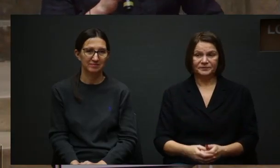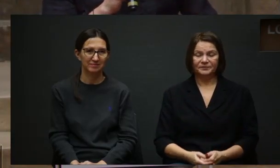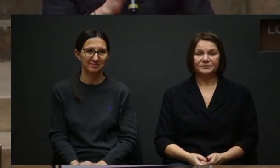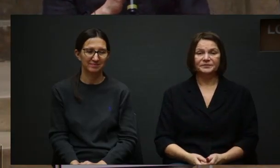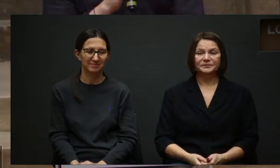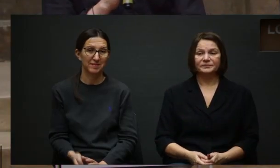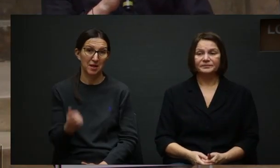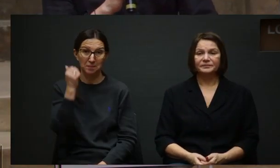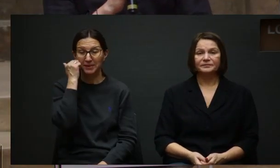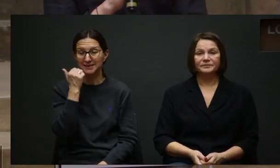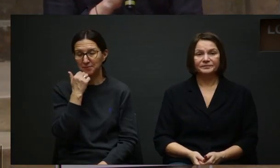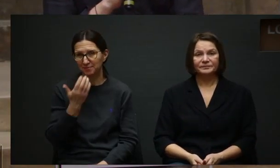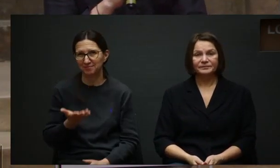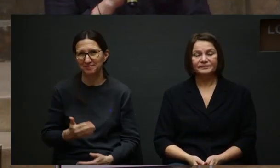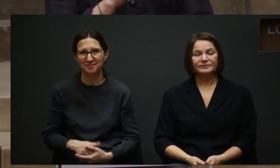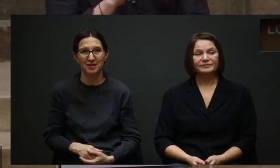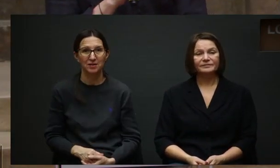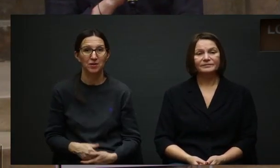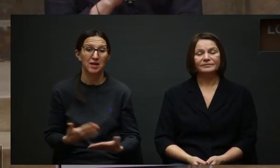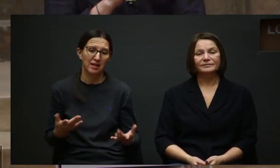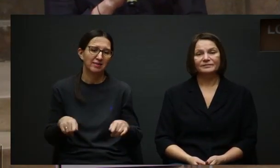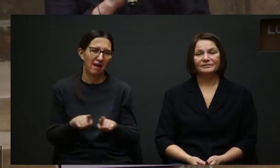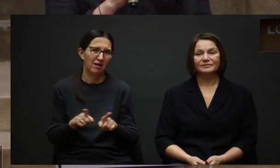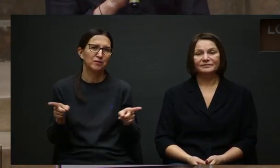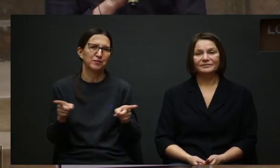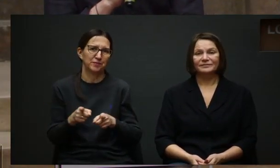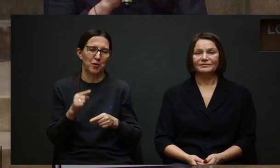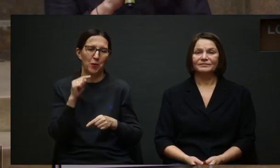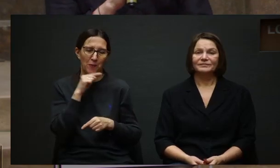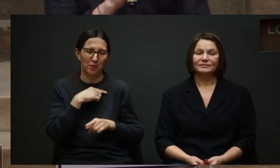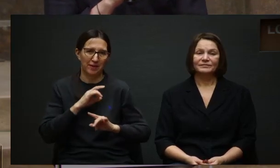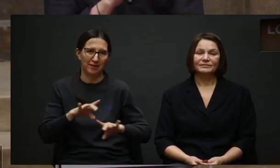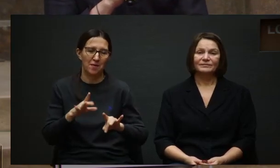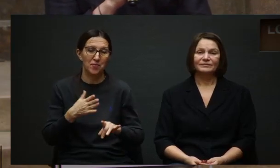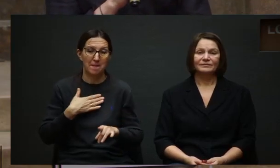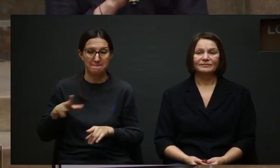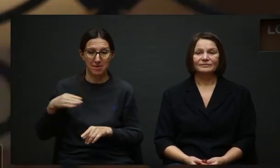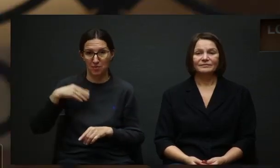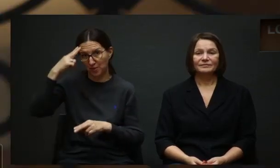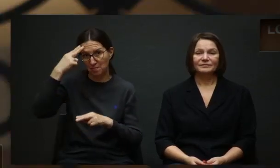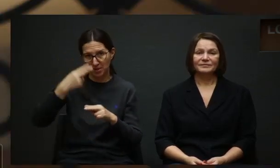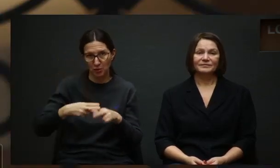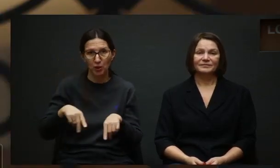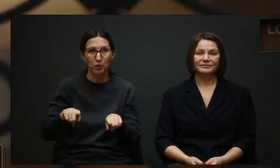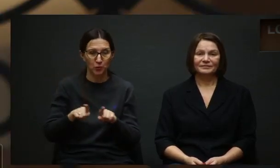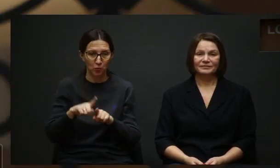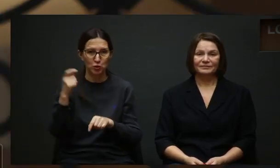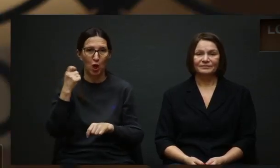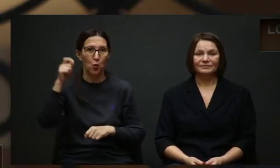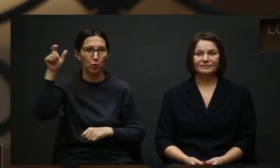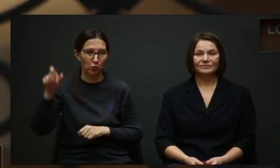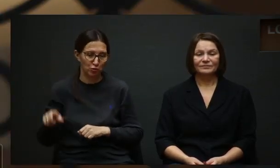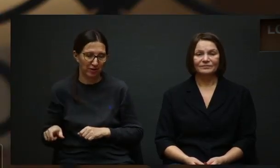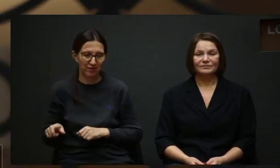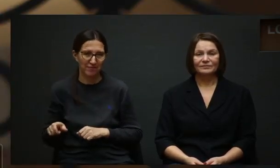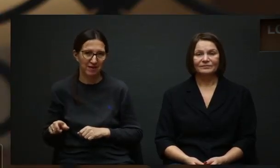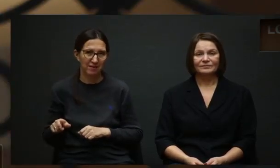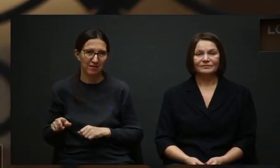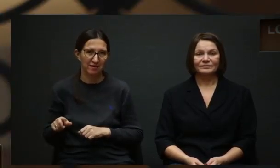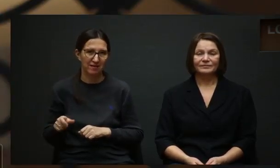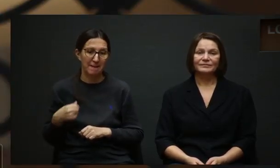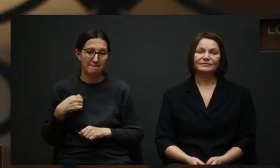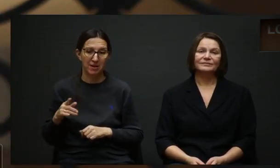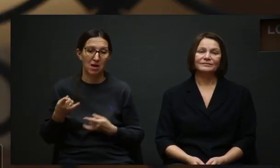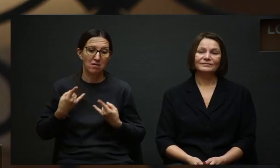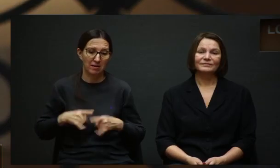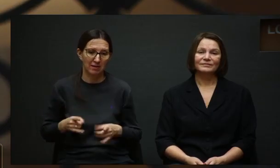Спасибо. Ну так, в двух словах, мы с моим братом, который, кстати говоря, тоже художник, вот,